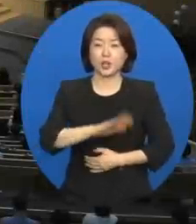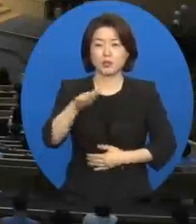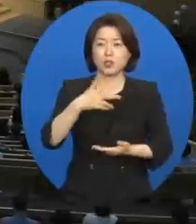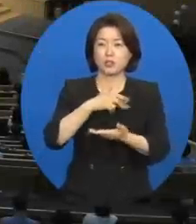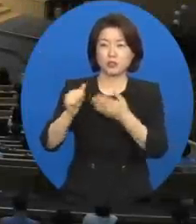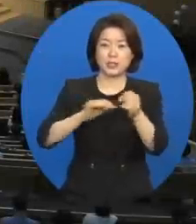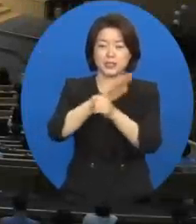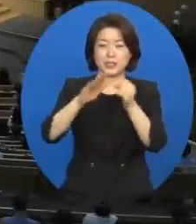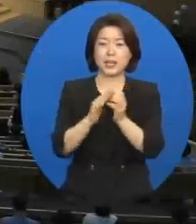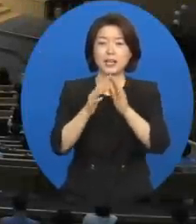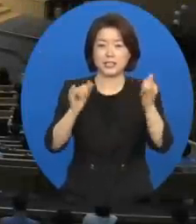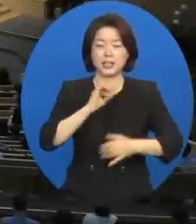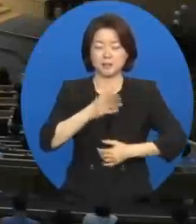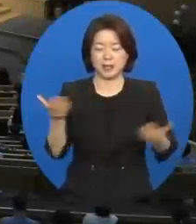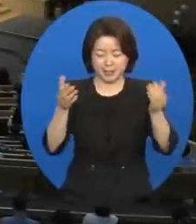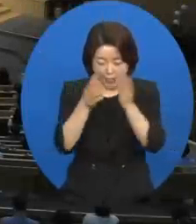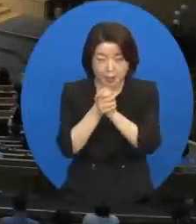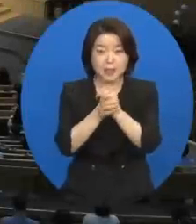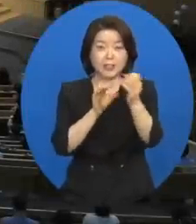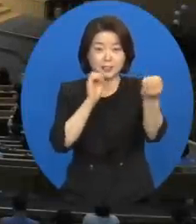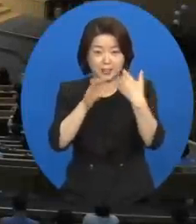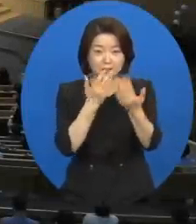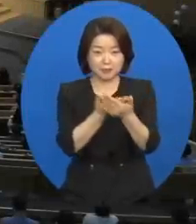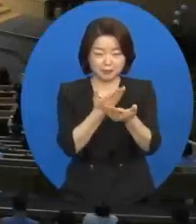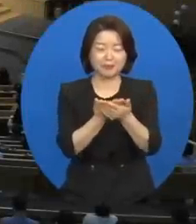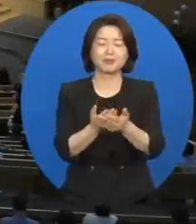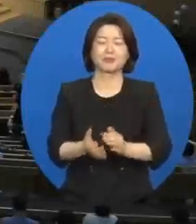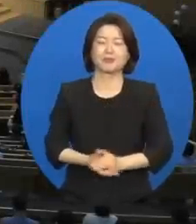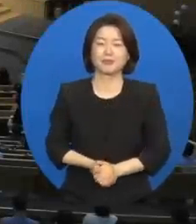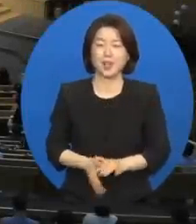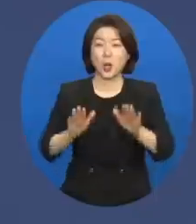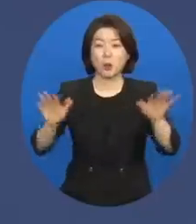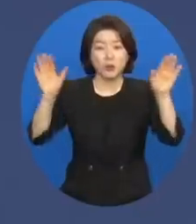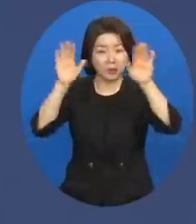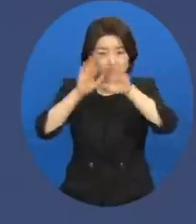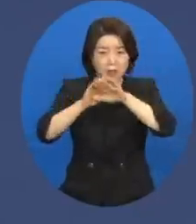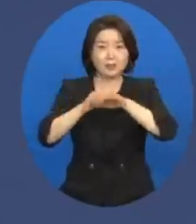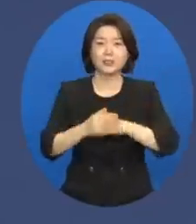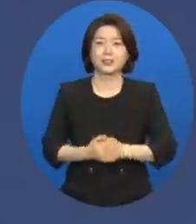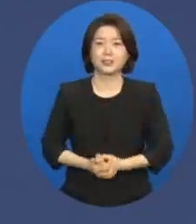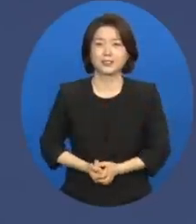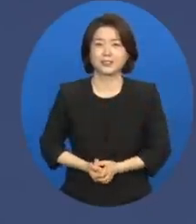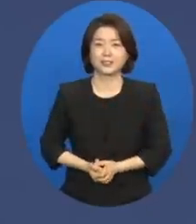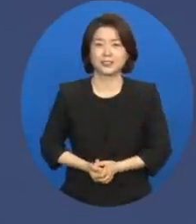사랑하시는 분만 아멘 하십시다. 아멘. 오늘 이 밤은